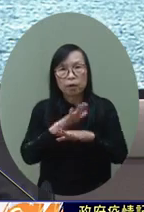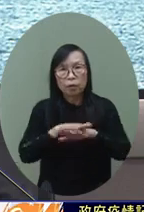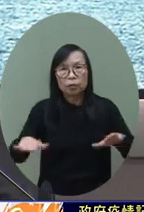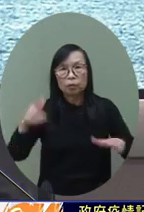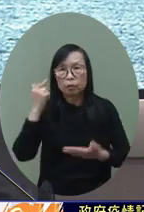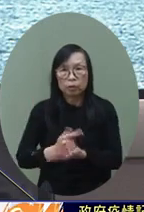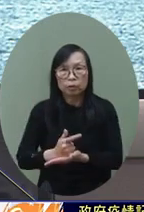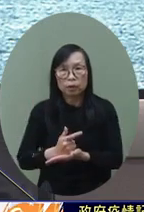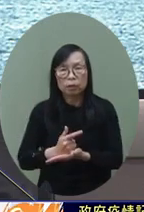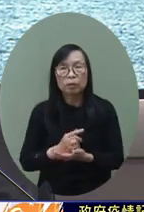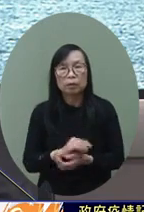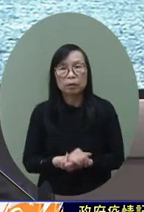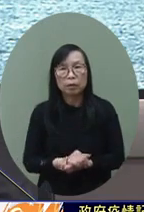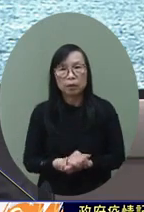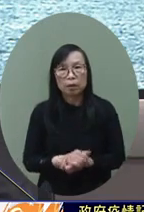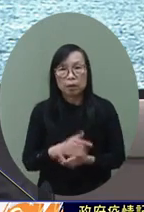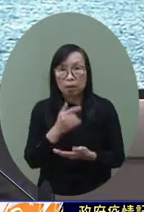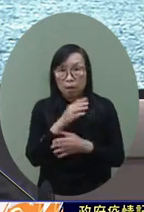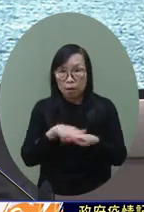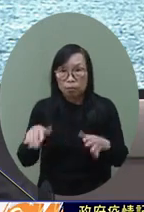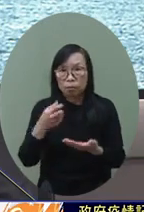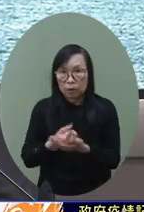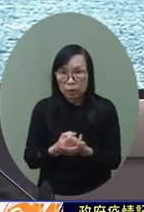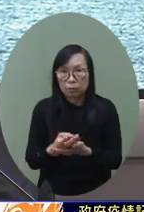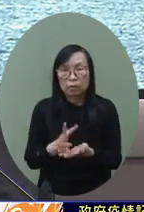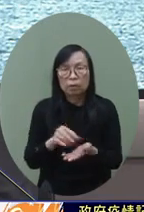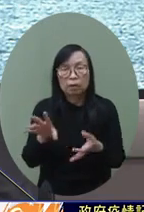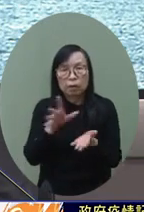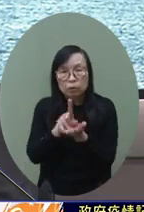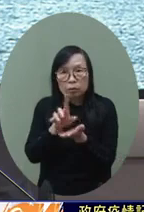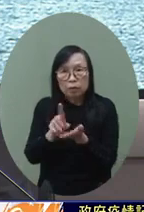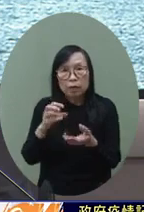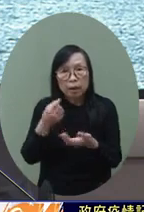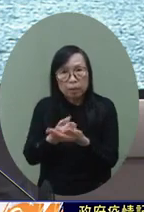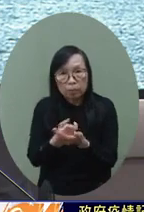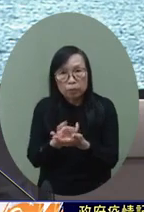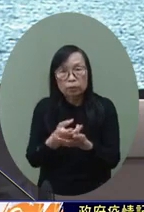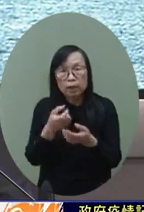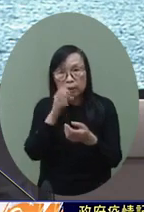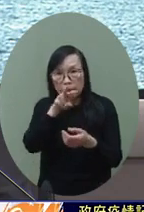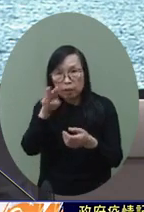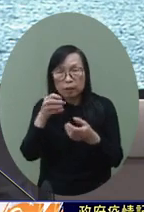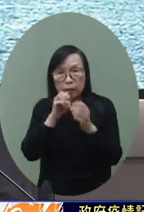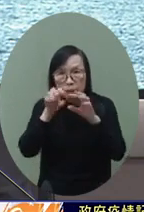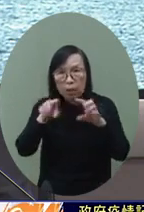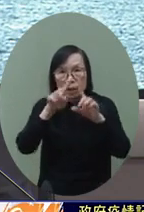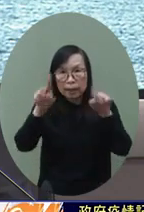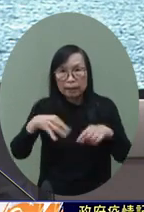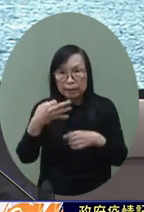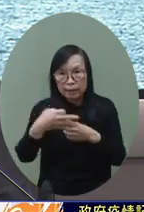要嘅。咁安全性嘅評估咧，個專家委員會都係要睇翻佢哋公布嘅第三期嗰個